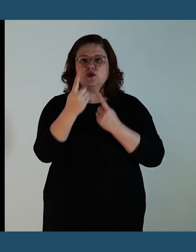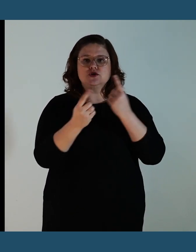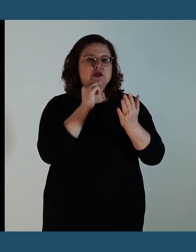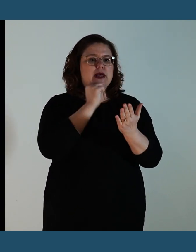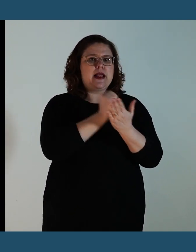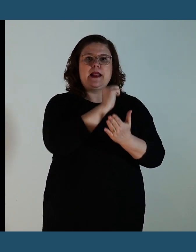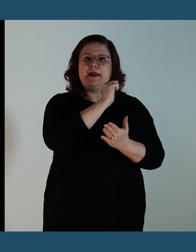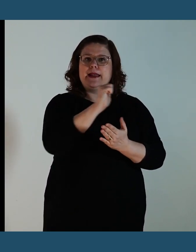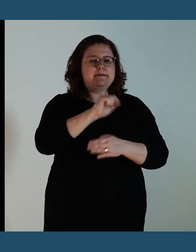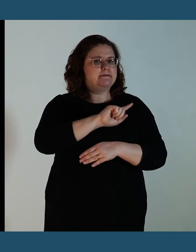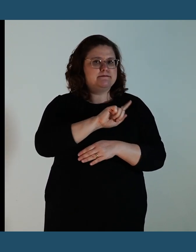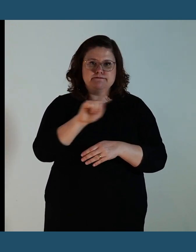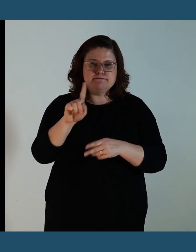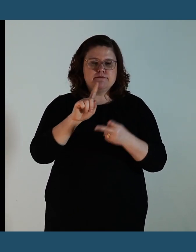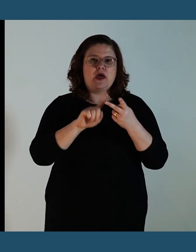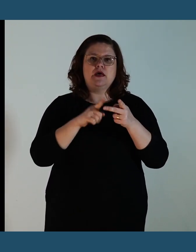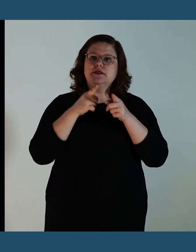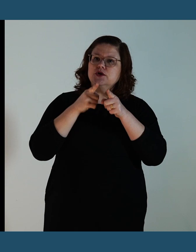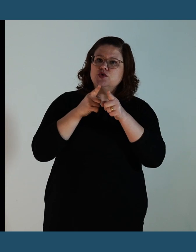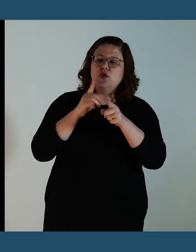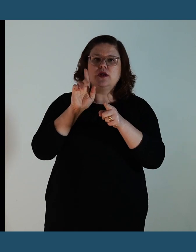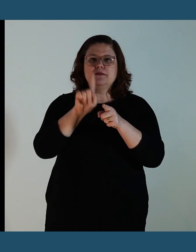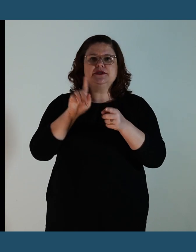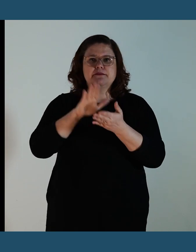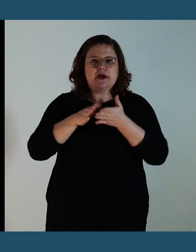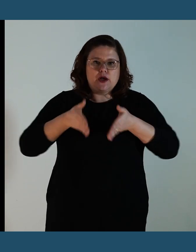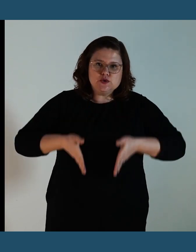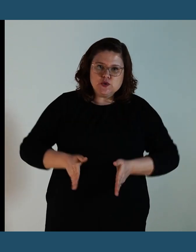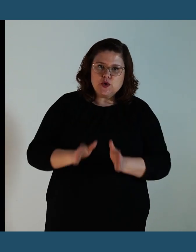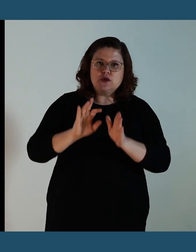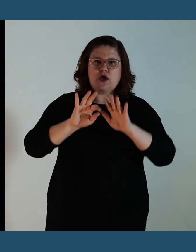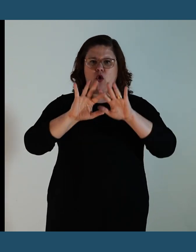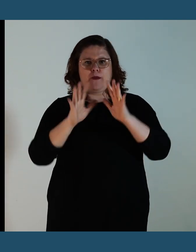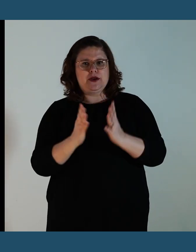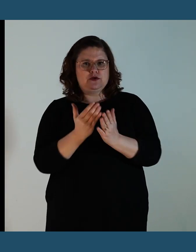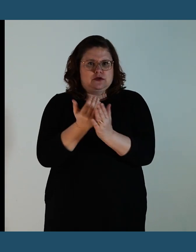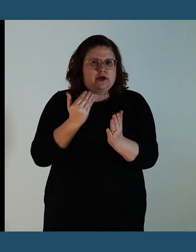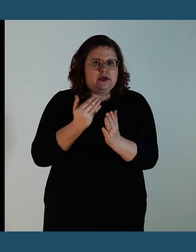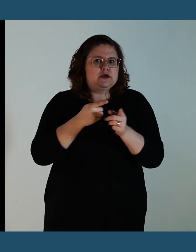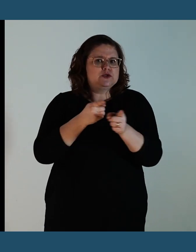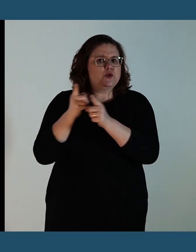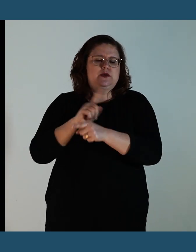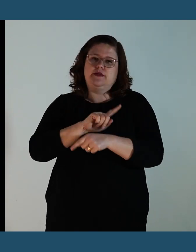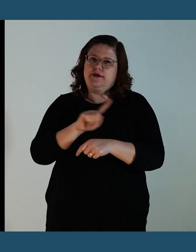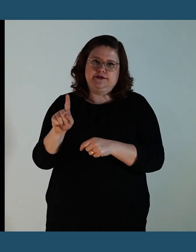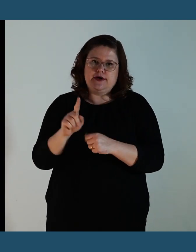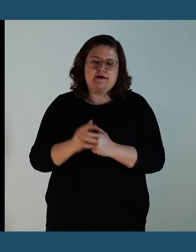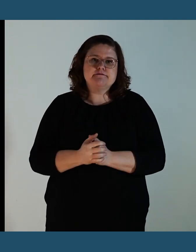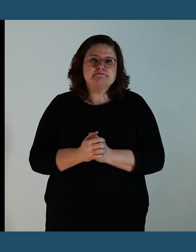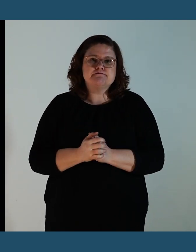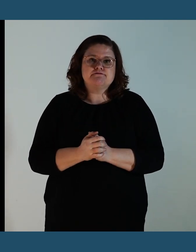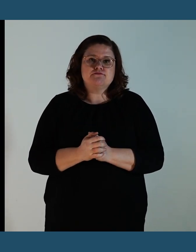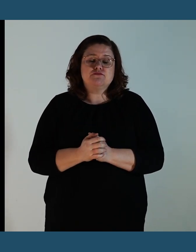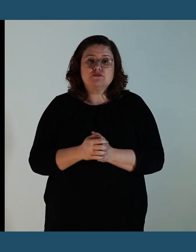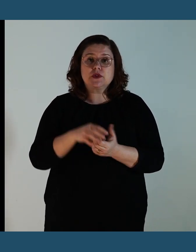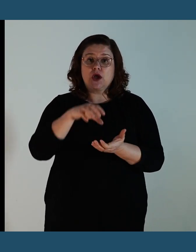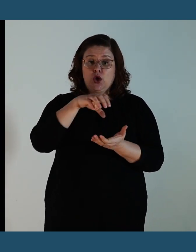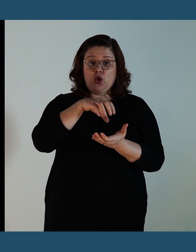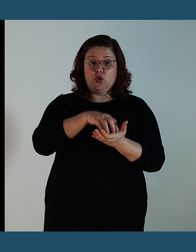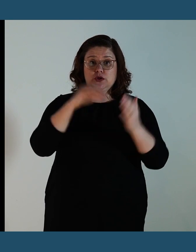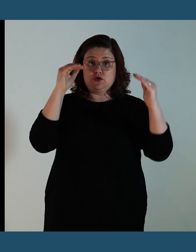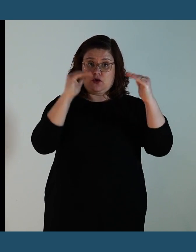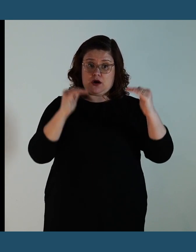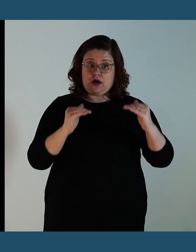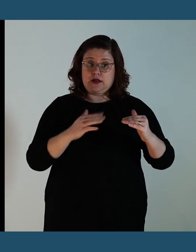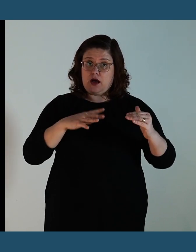leimataan ja syyllistetään heidän syntyperänsä tai muiden ominaisuuksiensa takia. Yhteiskunnan rakenteiden muuttaminen